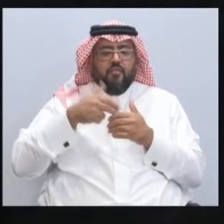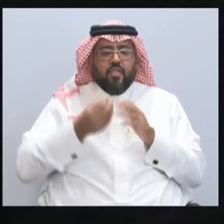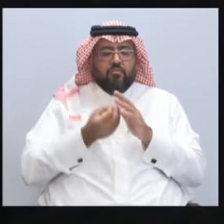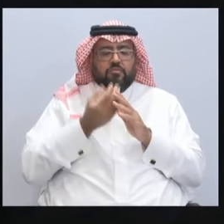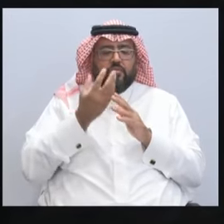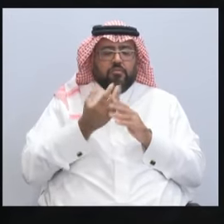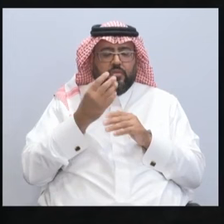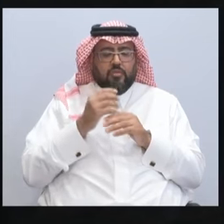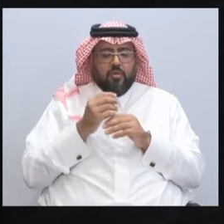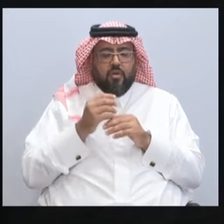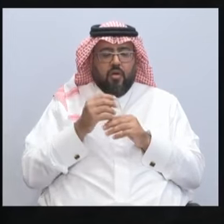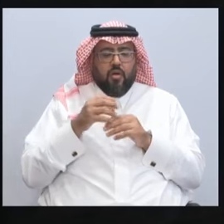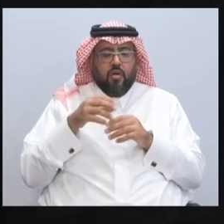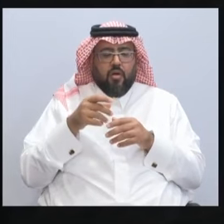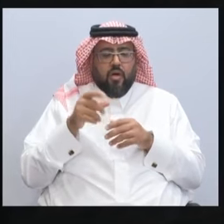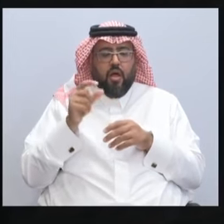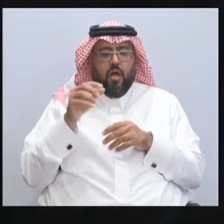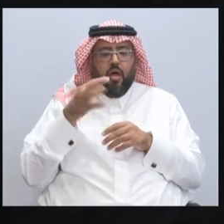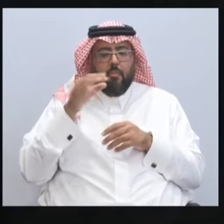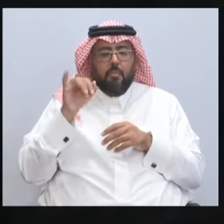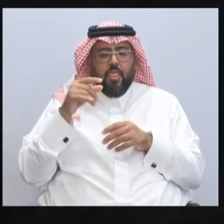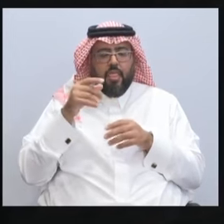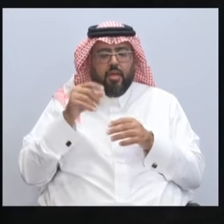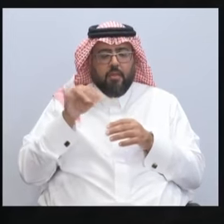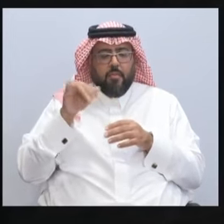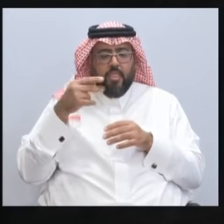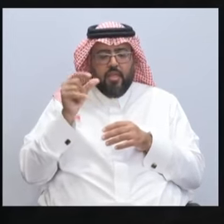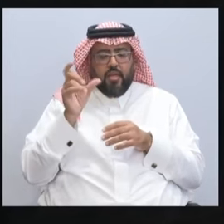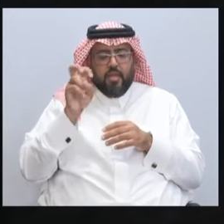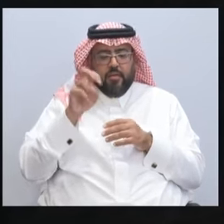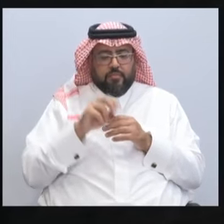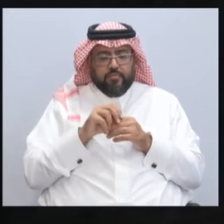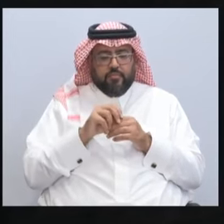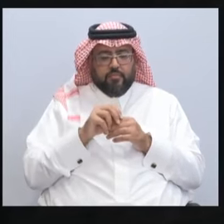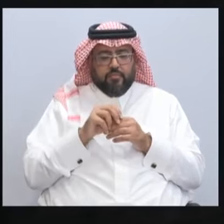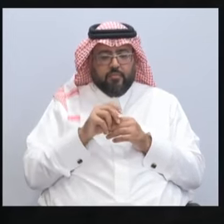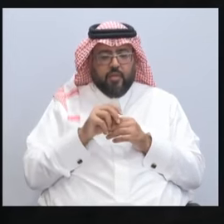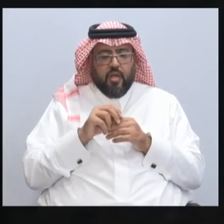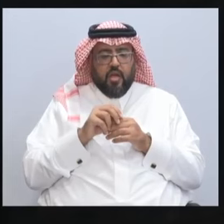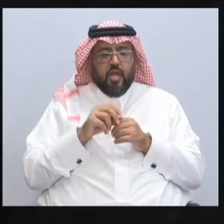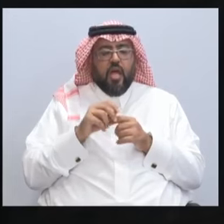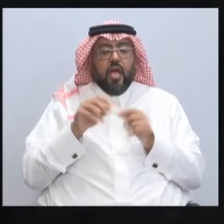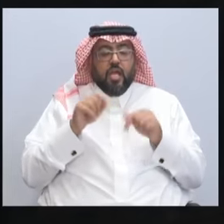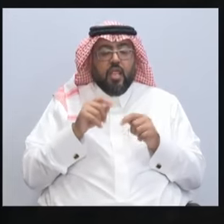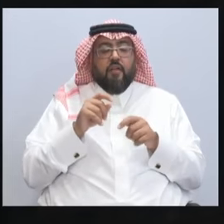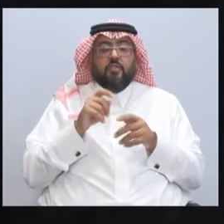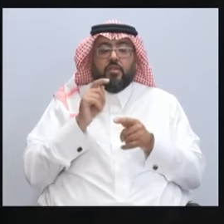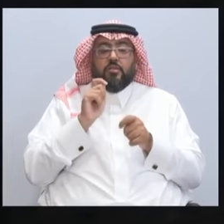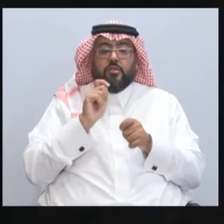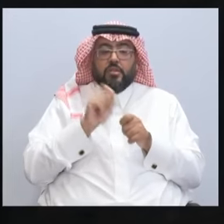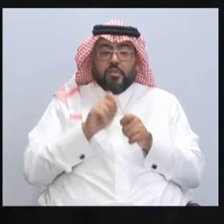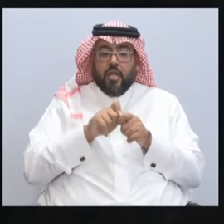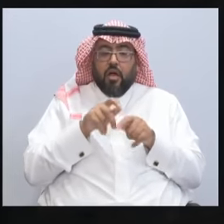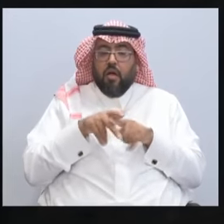النفط والثروه المعدنيه كذلك من الانشطه الاقتصاديه الصناعه